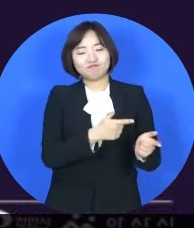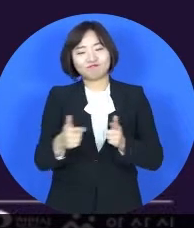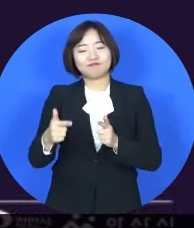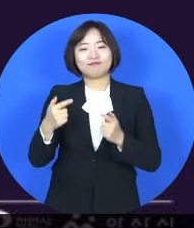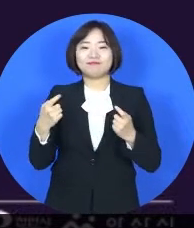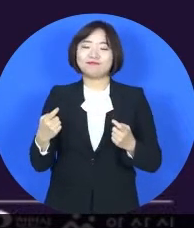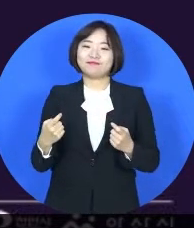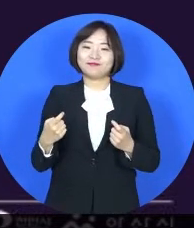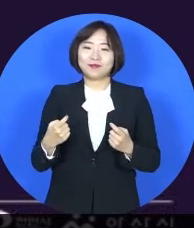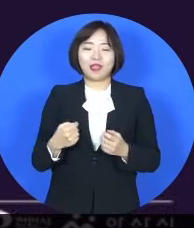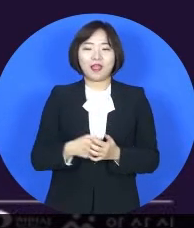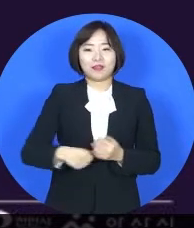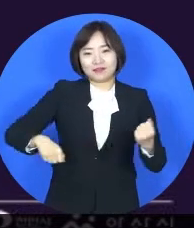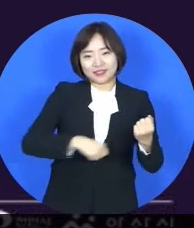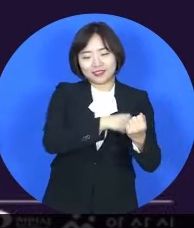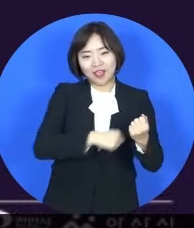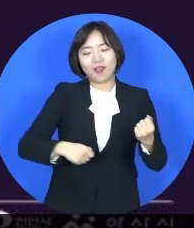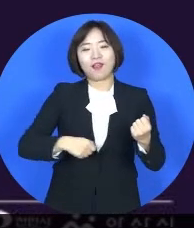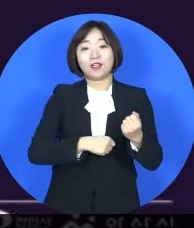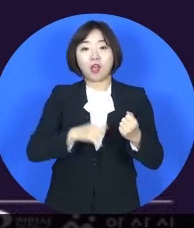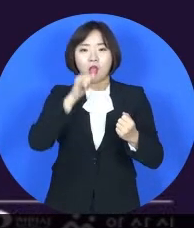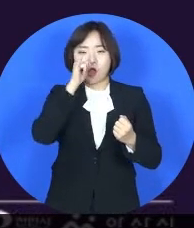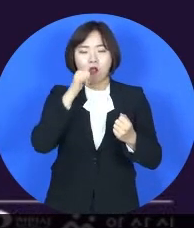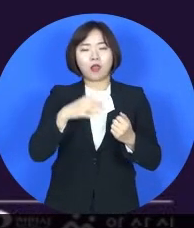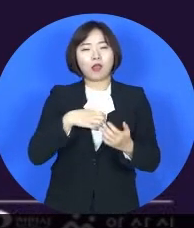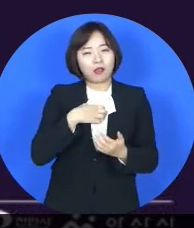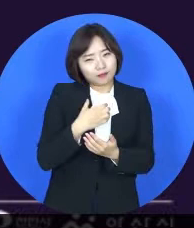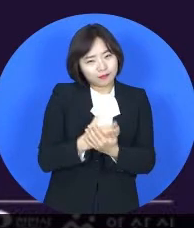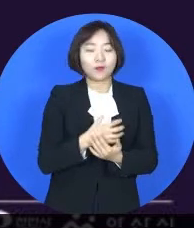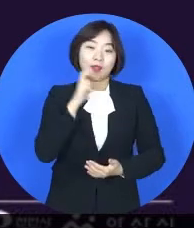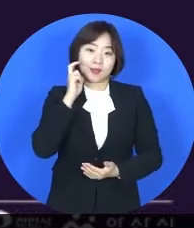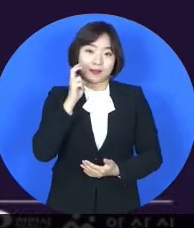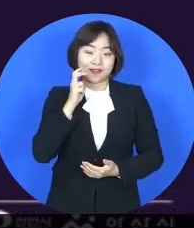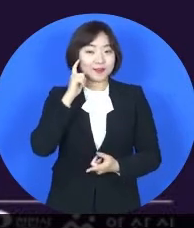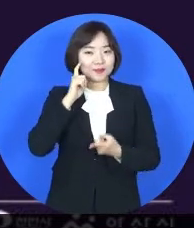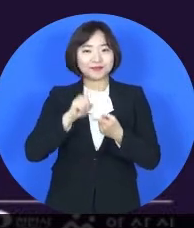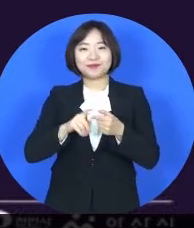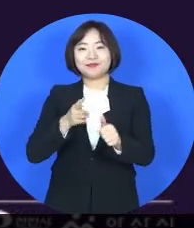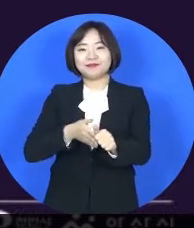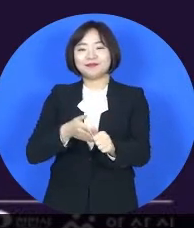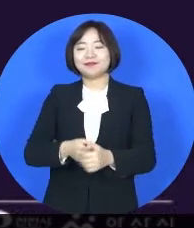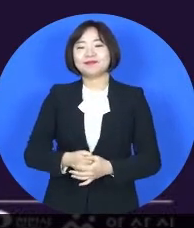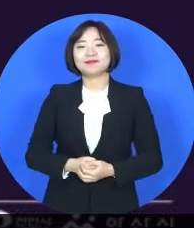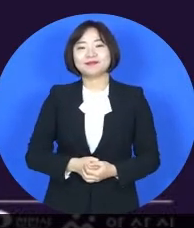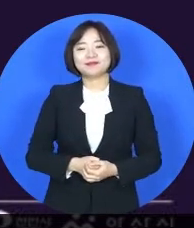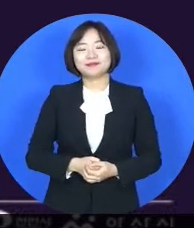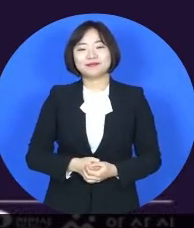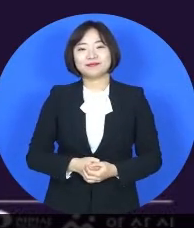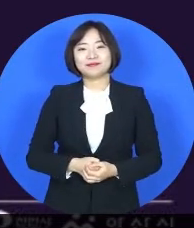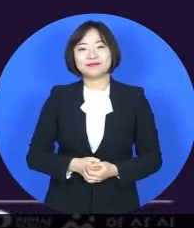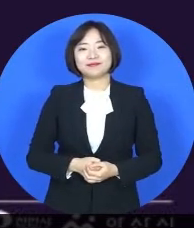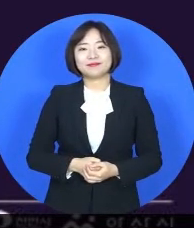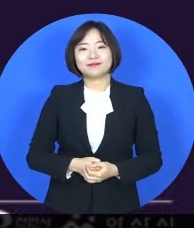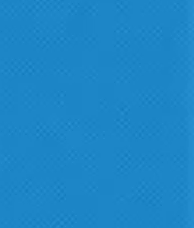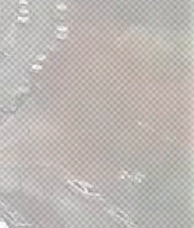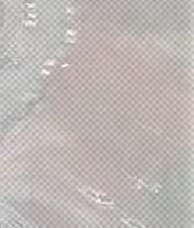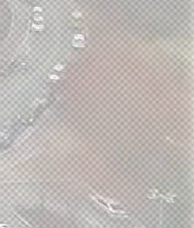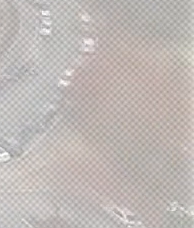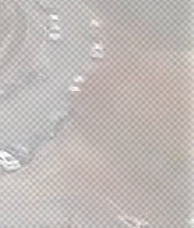다채로운 공연으로 감동과 즐거움을 선사할 예정이라고 하니까요. 시민 여러분의 많은 관심 바랍니다.